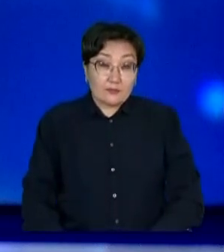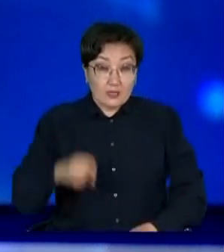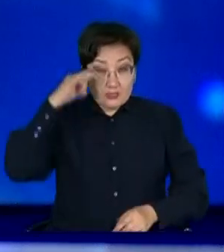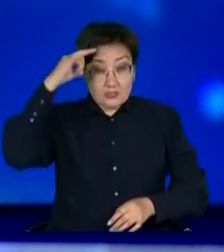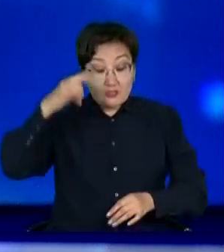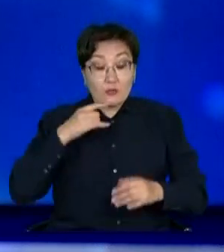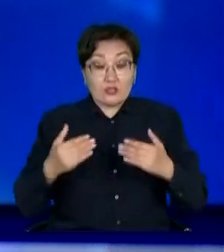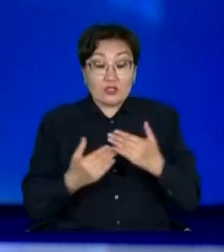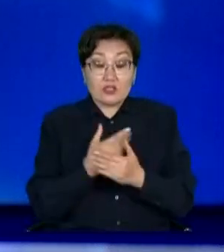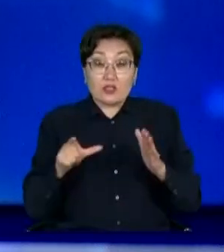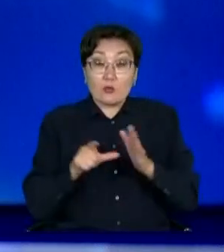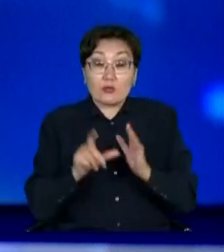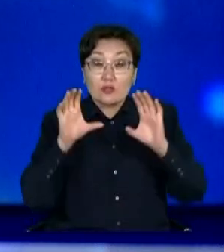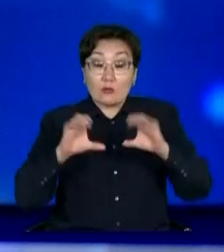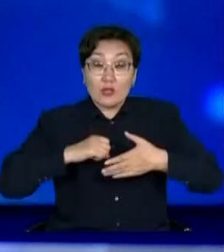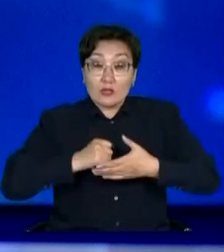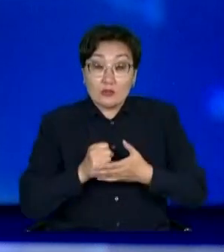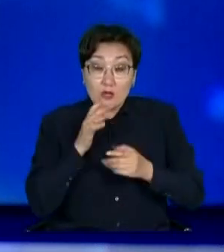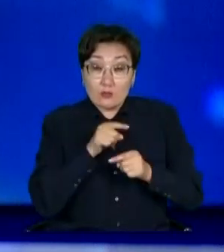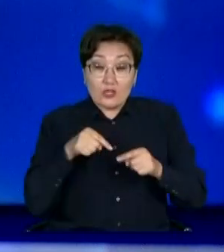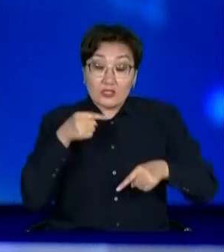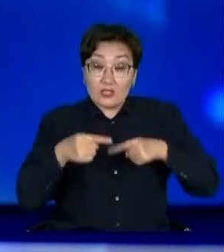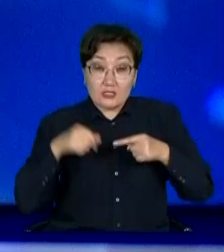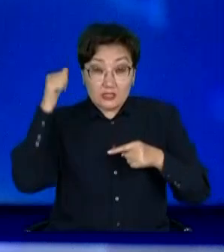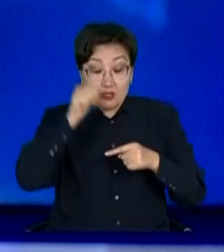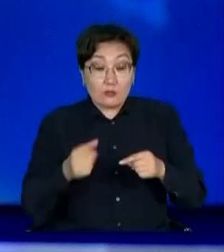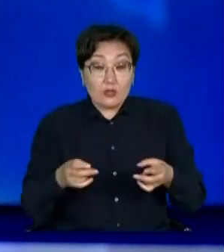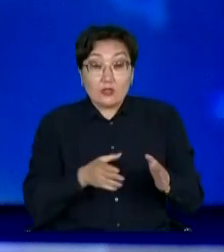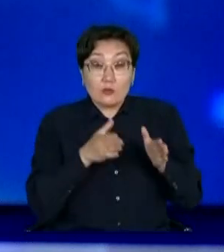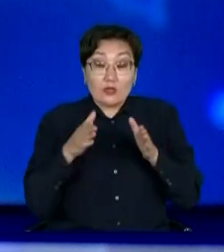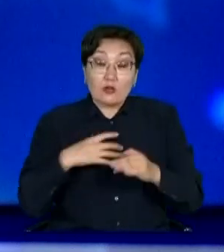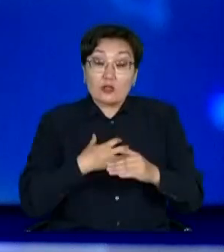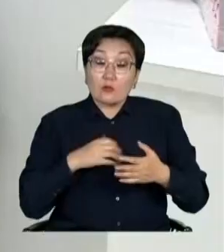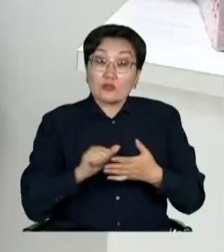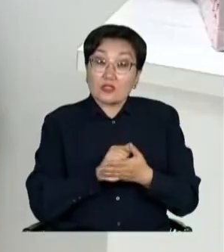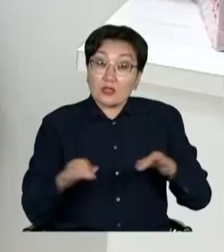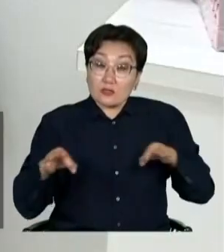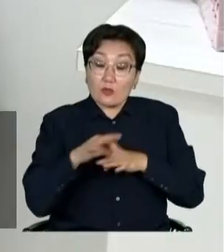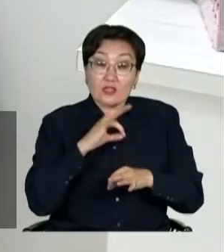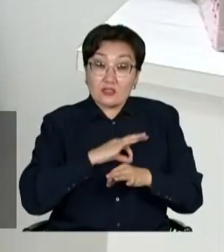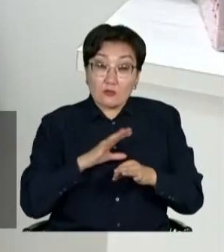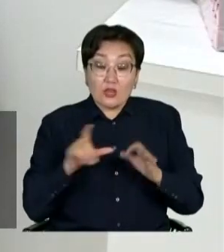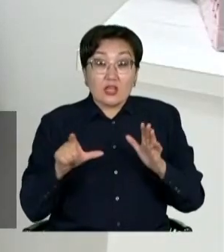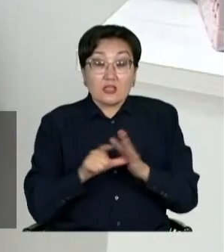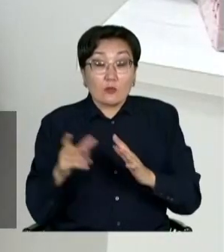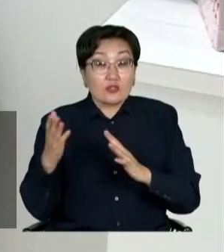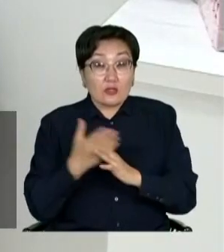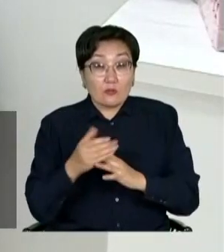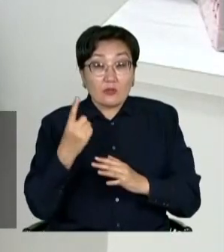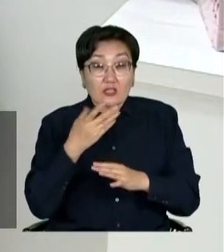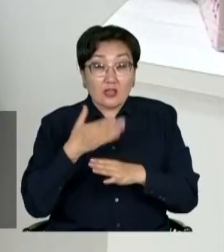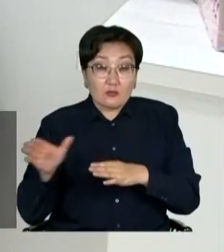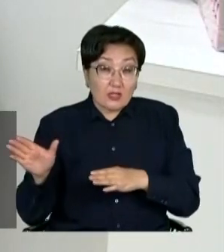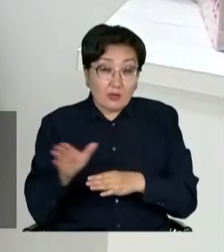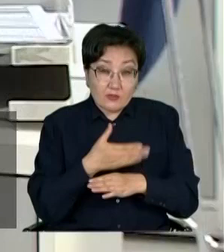Елімізде жаңа салық кодексін қабылдау мерзімі келесі жылға қалдырылды. Маңызды құжат жобасынан тиімсіз салық жеңілдіктерінің бір бөлігі